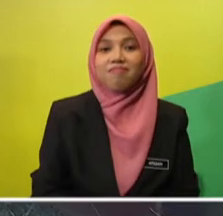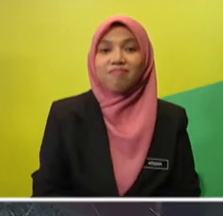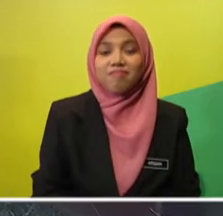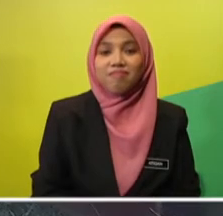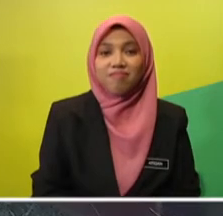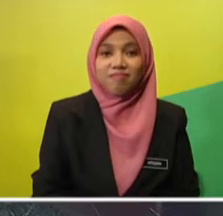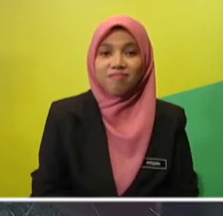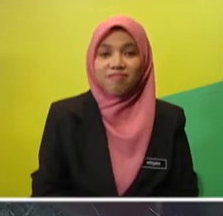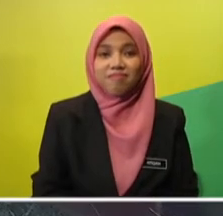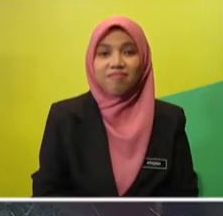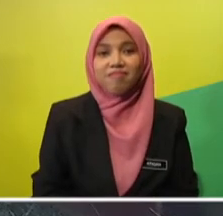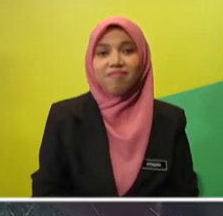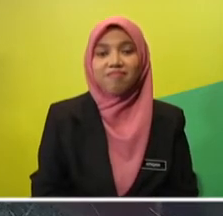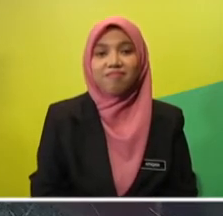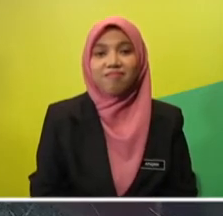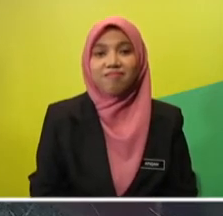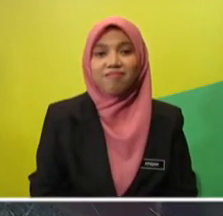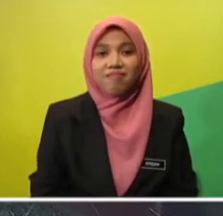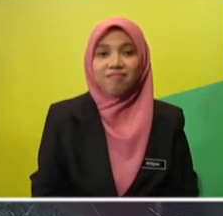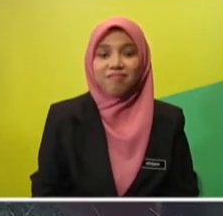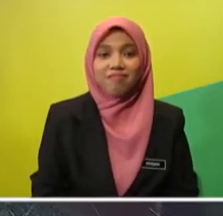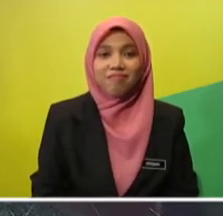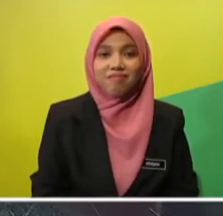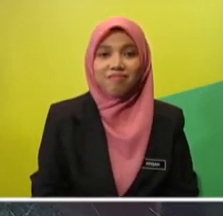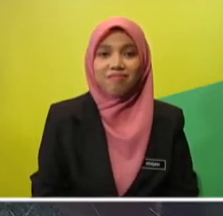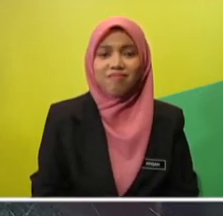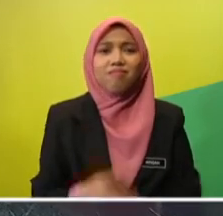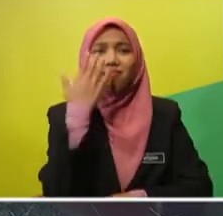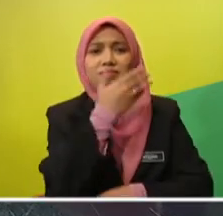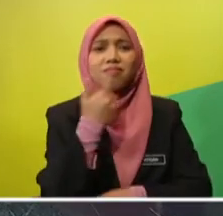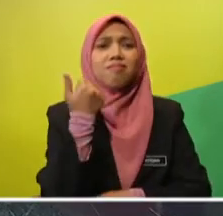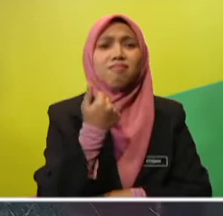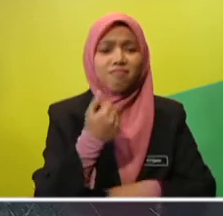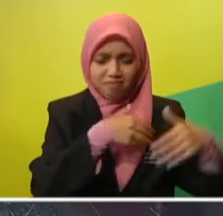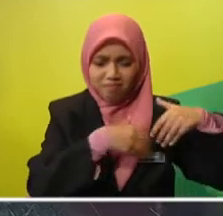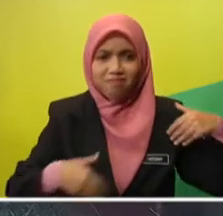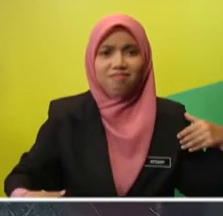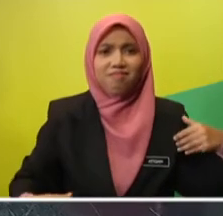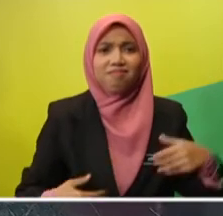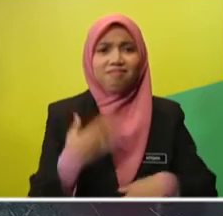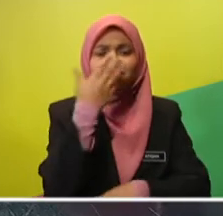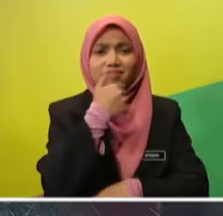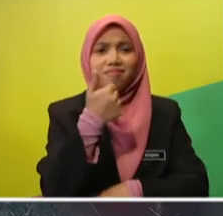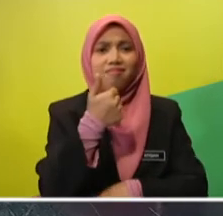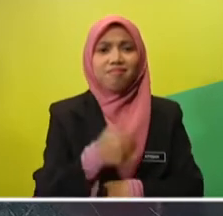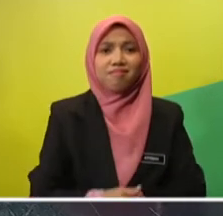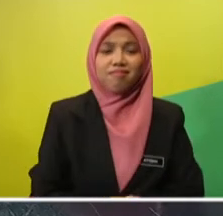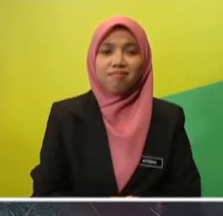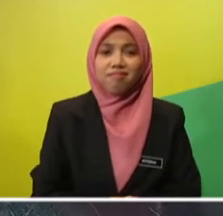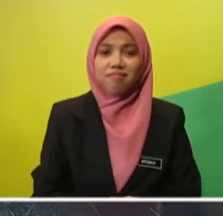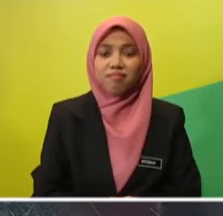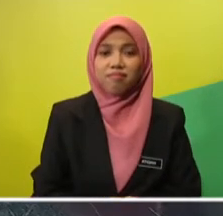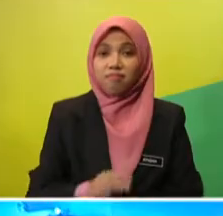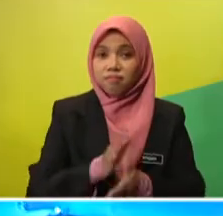Ambil selempang saja, cikgu. Selempang pun selempanglah. Wah, cantiknya selempang ni. Okay. Wah. Jadi